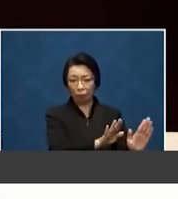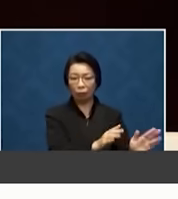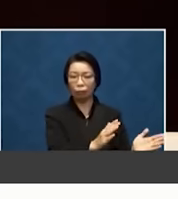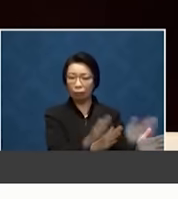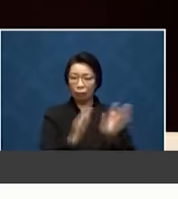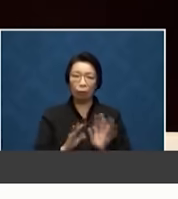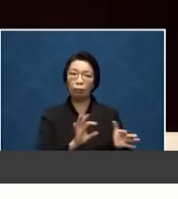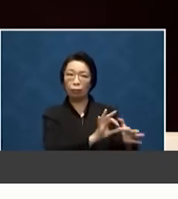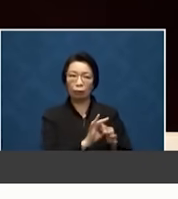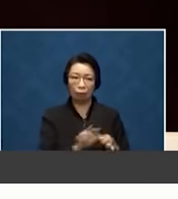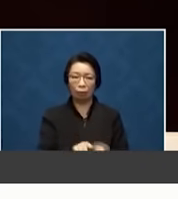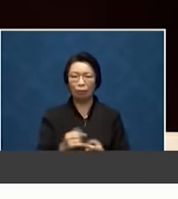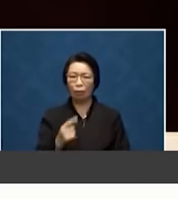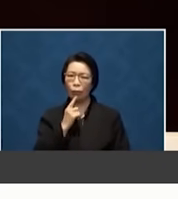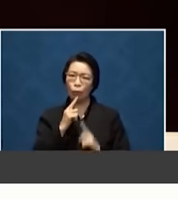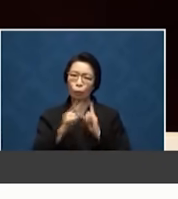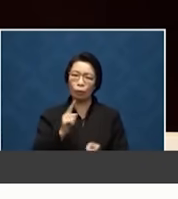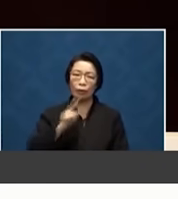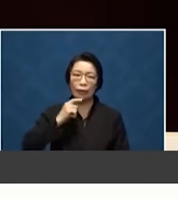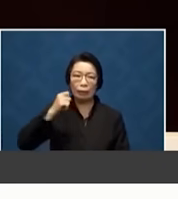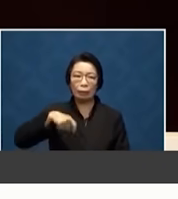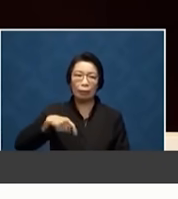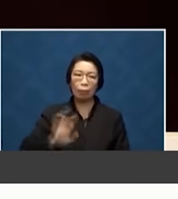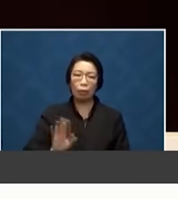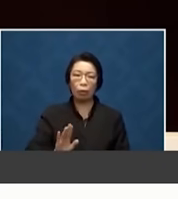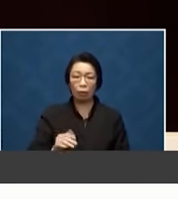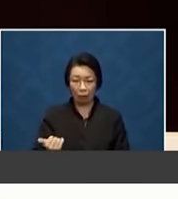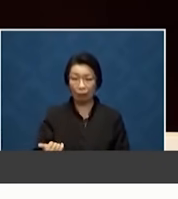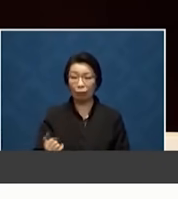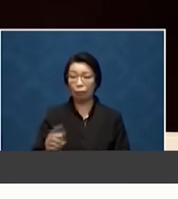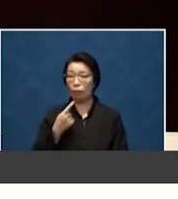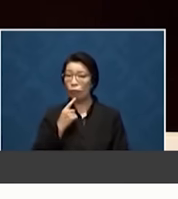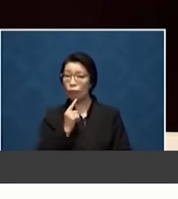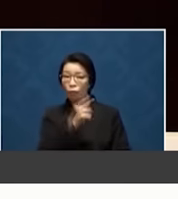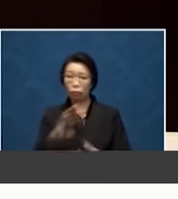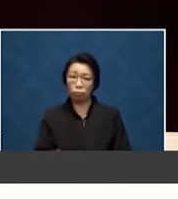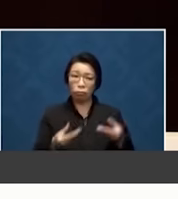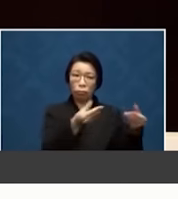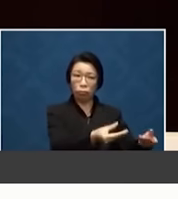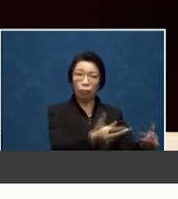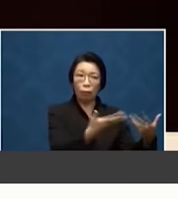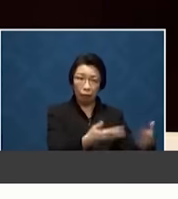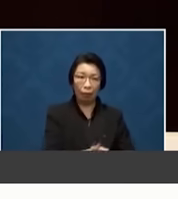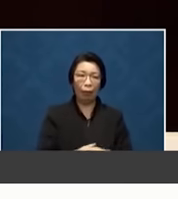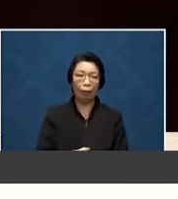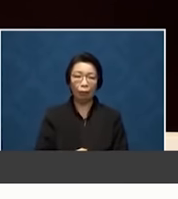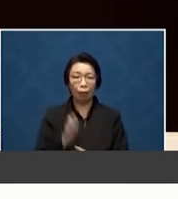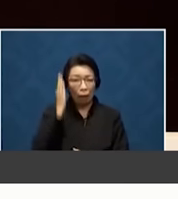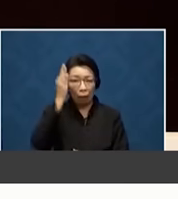งเรื่องนี้แต่ว่าเมื่อศาลรับเรื่องแล้วแล้วก็ชี้แจงด้วยว่าจะมีการวินิจฉั